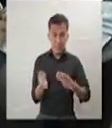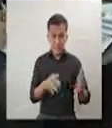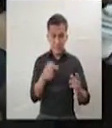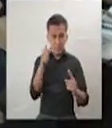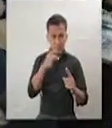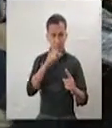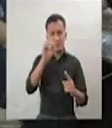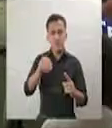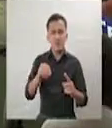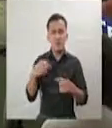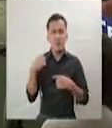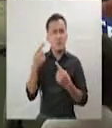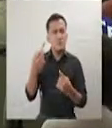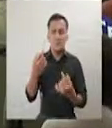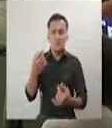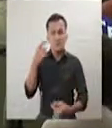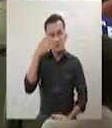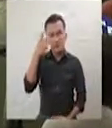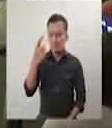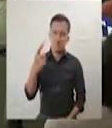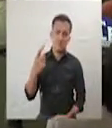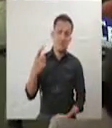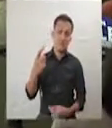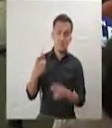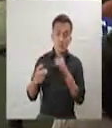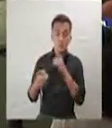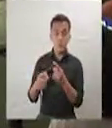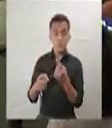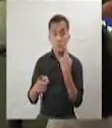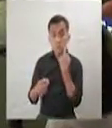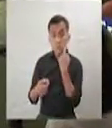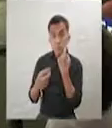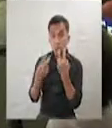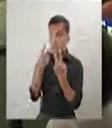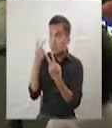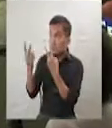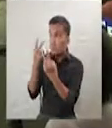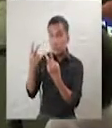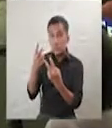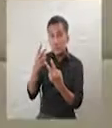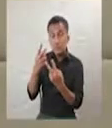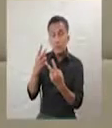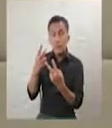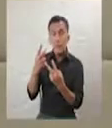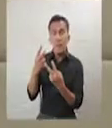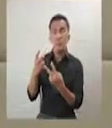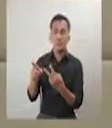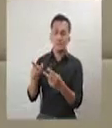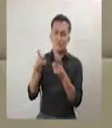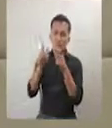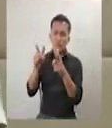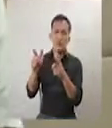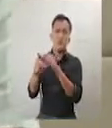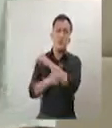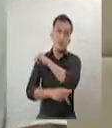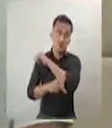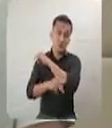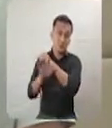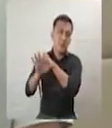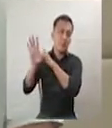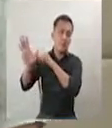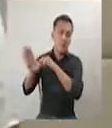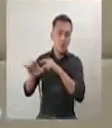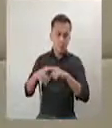hanggang ngayon ay panaginip na lang. In fact, yung kanina na panood ho natin sa EVP, mukhang nasa probinsya